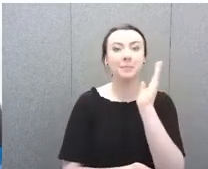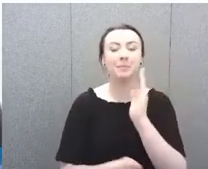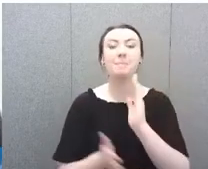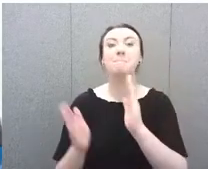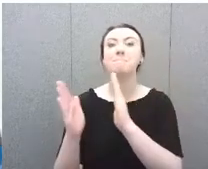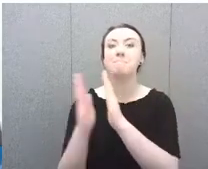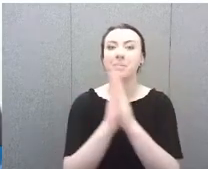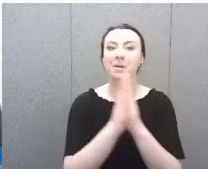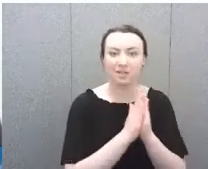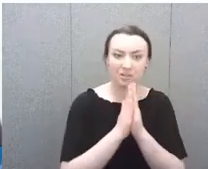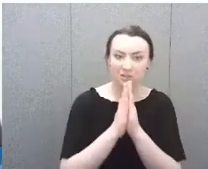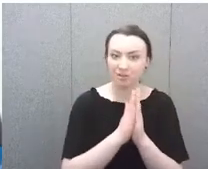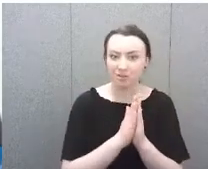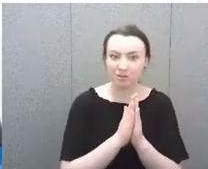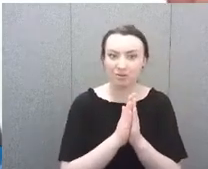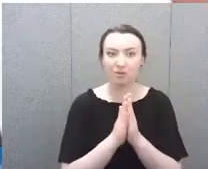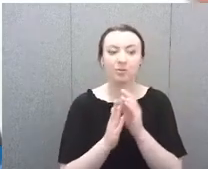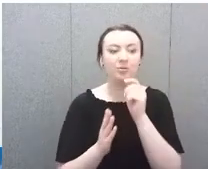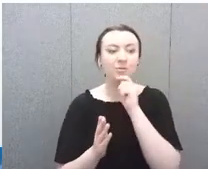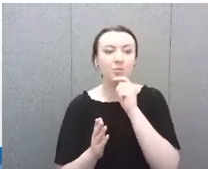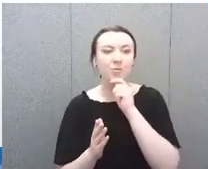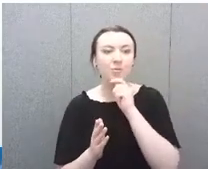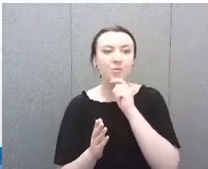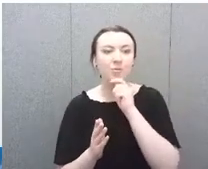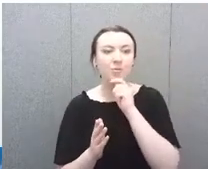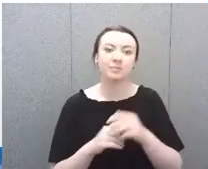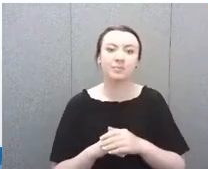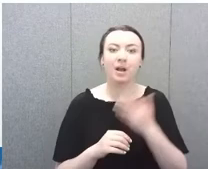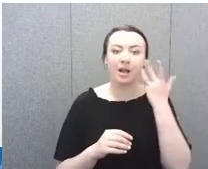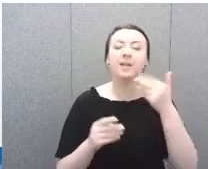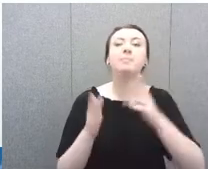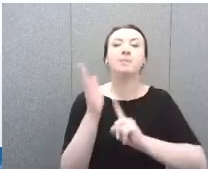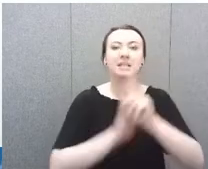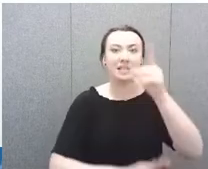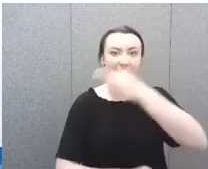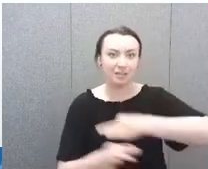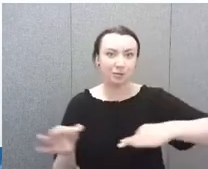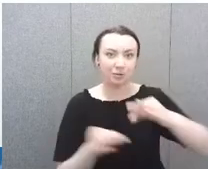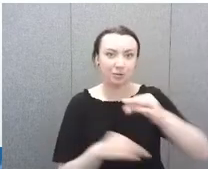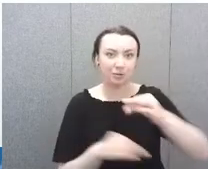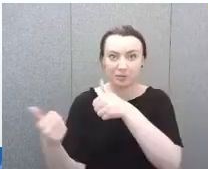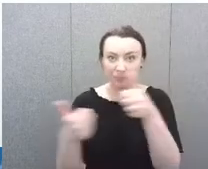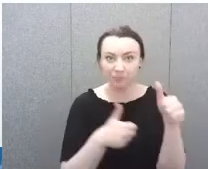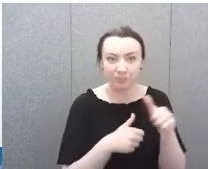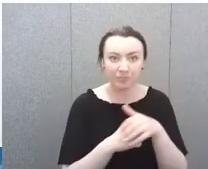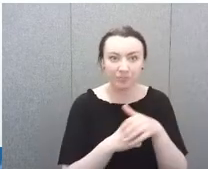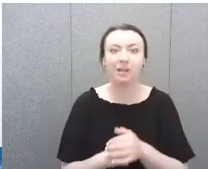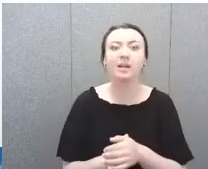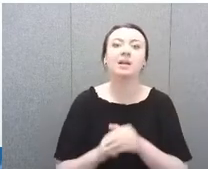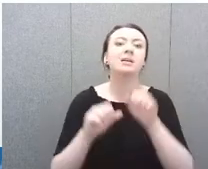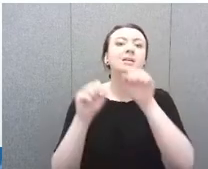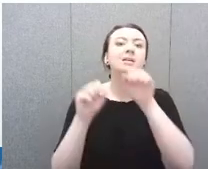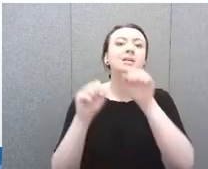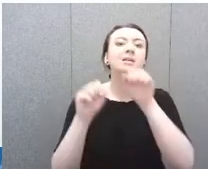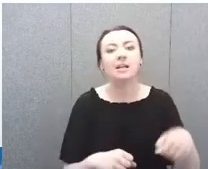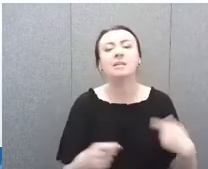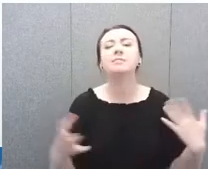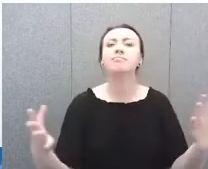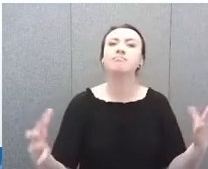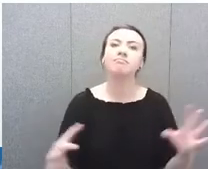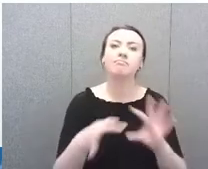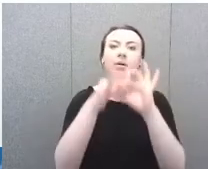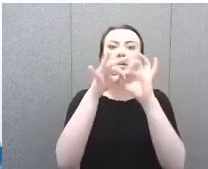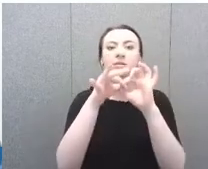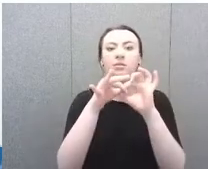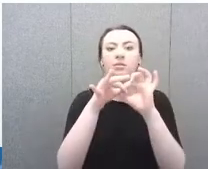И я спрошу сейчас у следующего докладчика, чтобы он тоже отреагировал на это в ходе дискуссии. Тогда мы